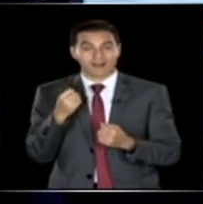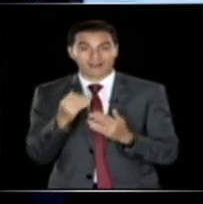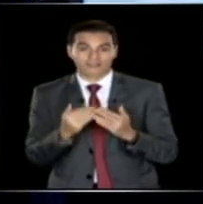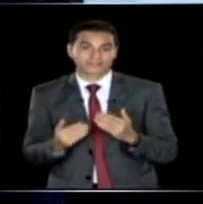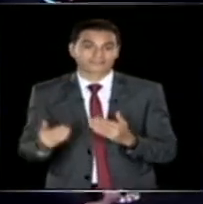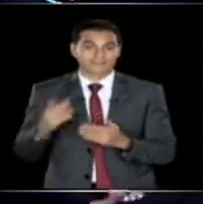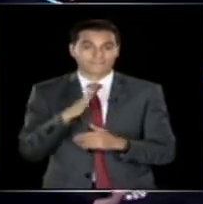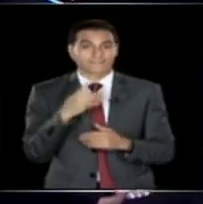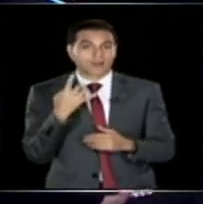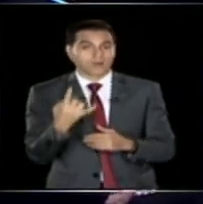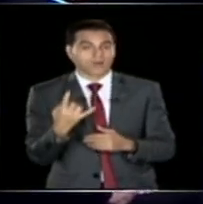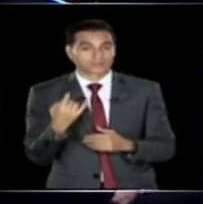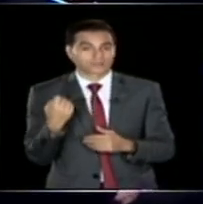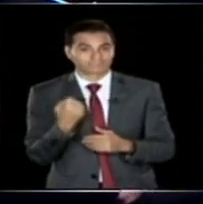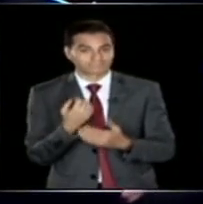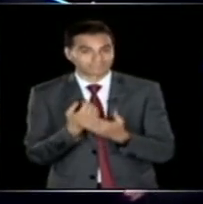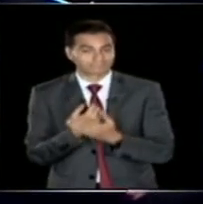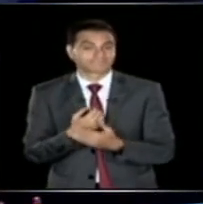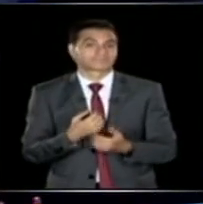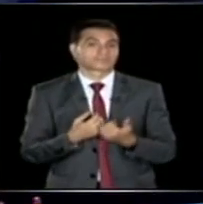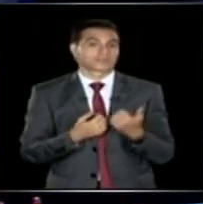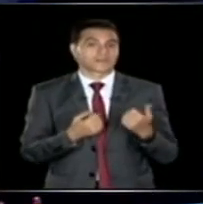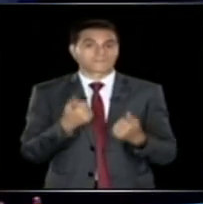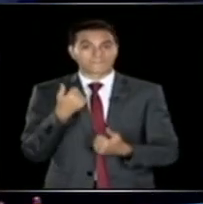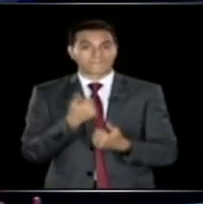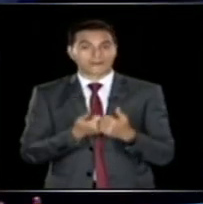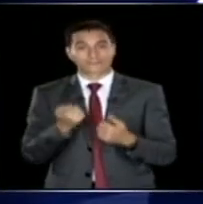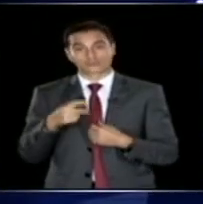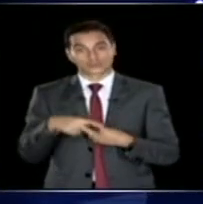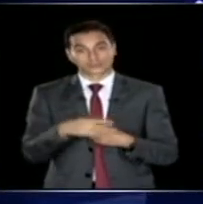110، الرعد المغامرون 85. هنخرج